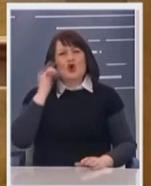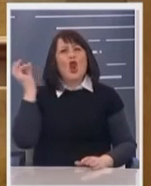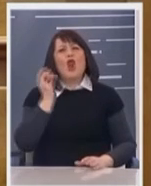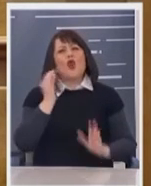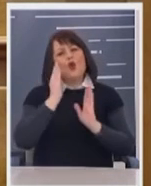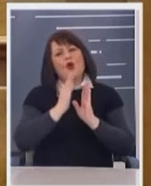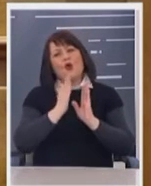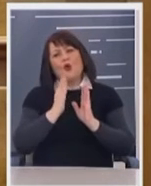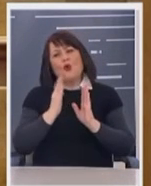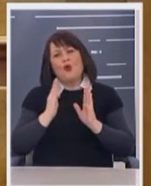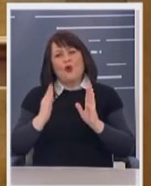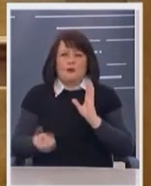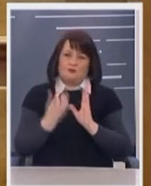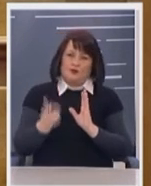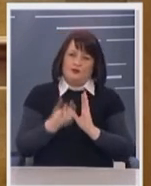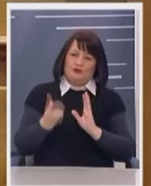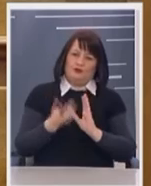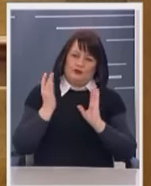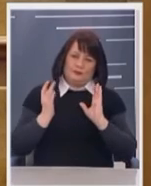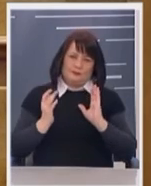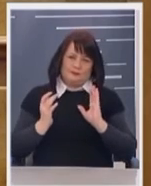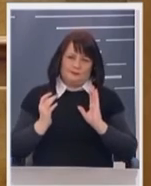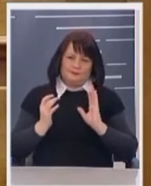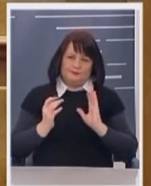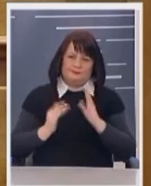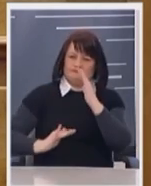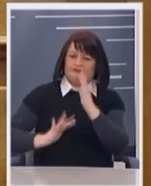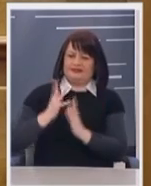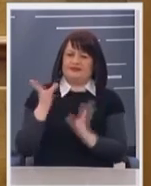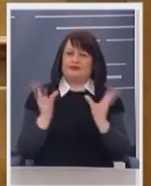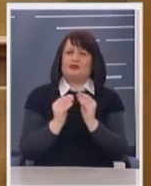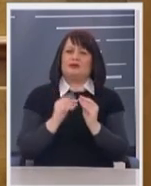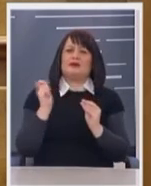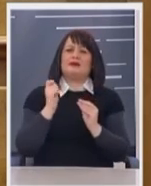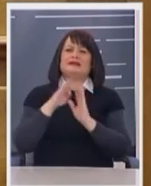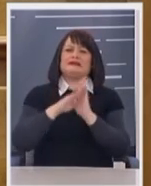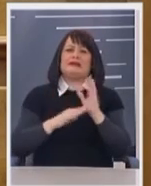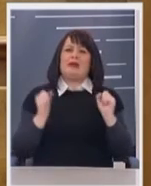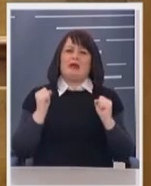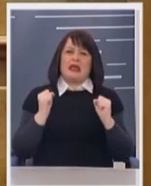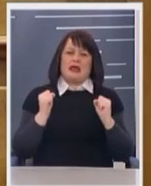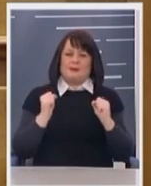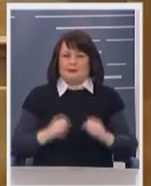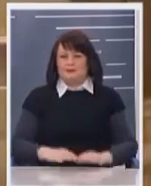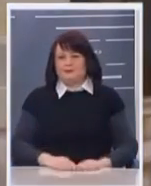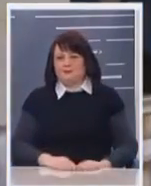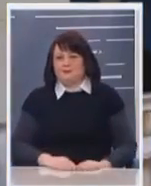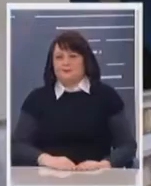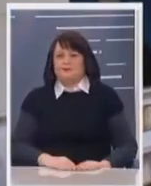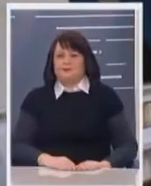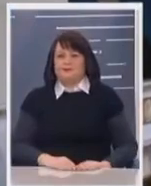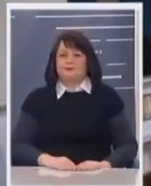εξορθολογισμός, εξυγχρονισμός και αναβάθμιση του συστήματος υγείας. Αυτή λοιπόν τη μεγάλη